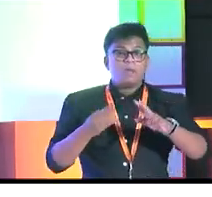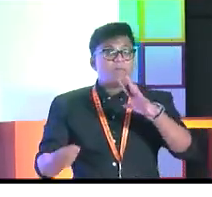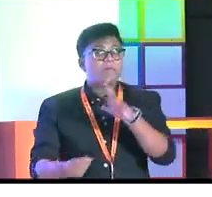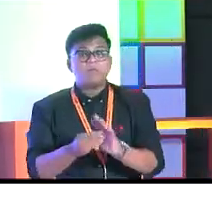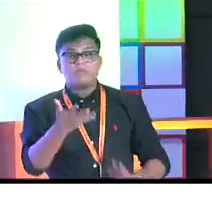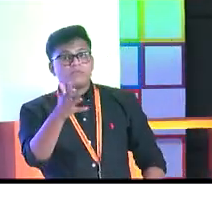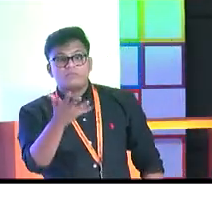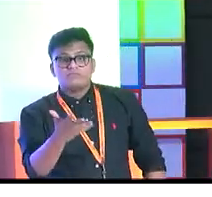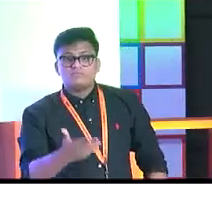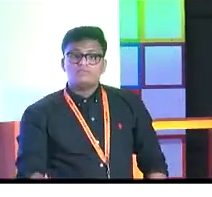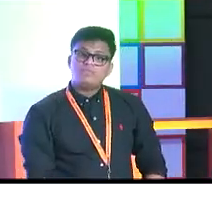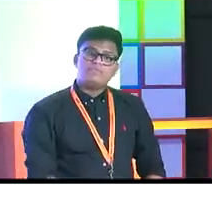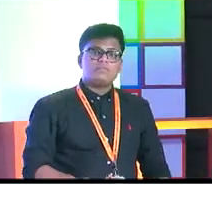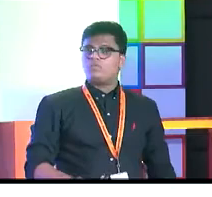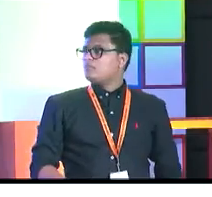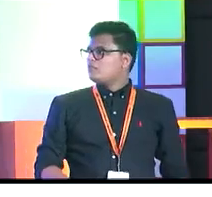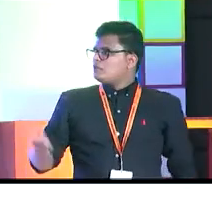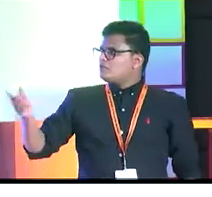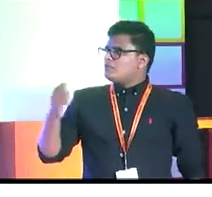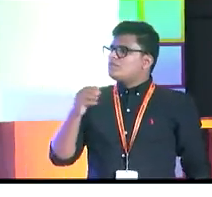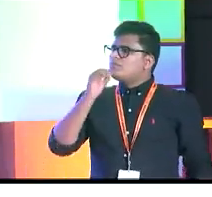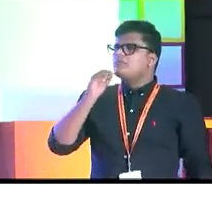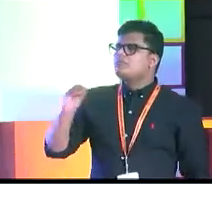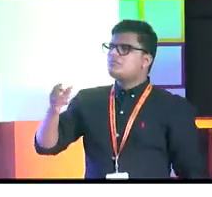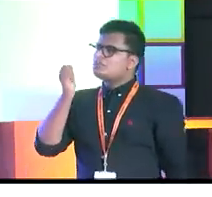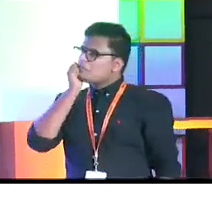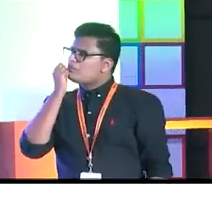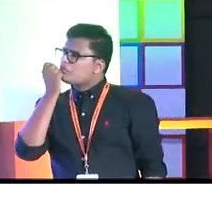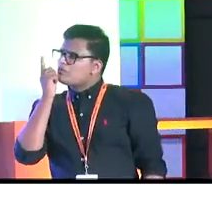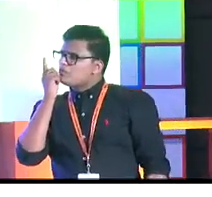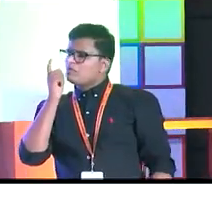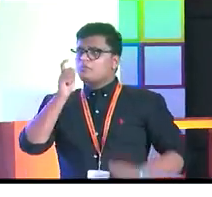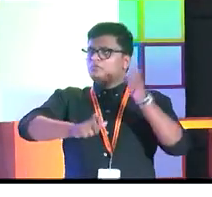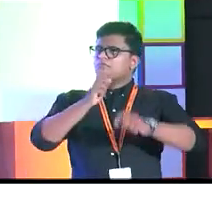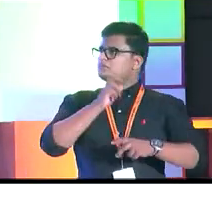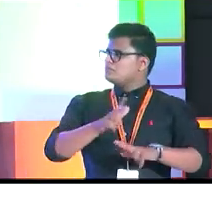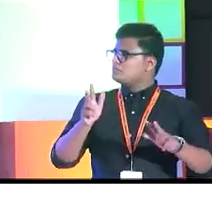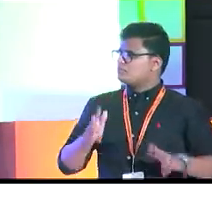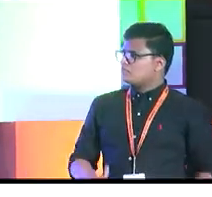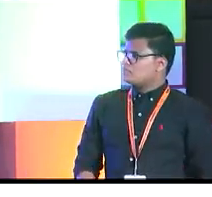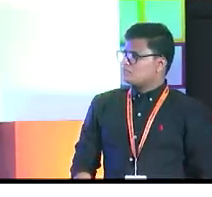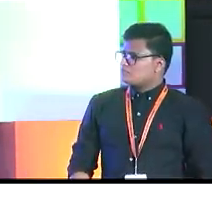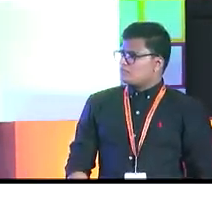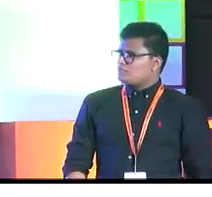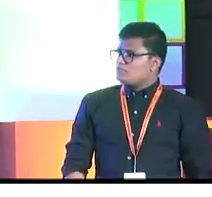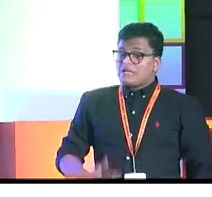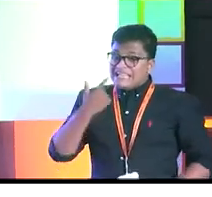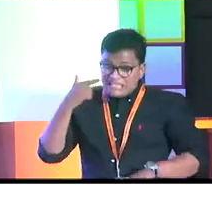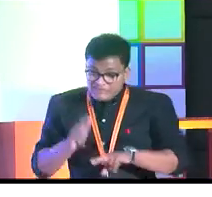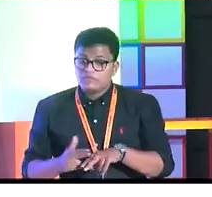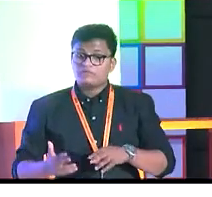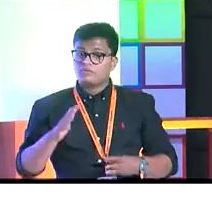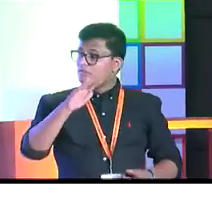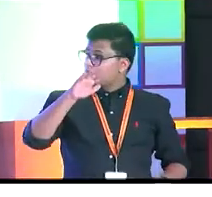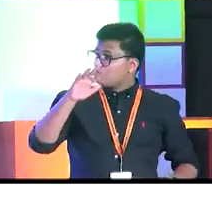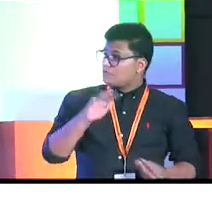फाइन बट यू नो व्हाट माय पेरेंट्स गेव मी एंड दैट्स व्हाट आई ऑलवेज टेल पीपल कि यदि उन्होंने ब्राइब दे दी होती तो मैं